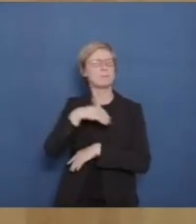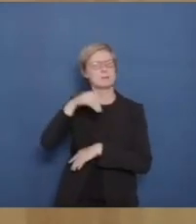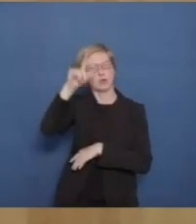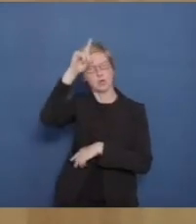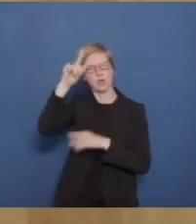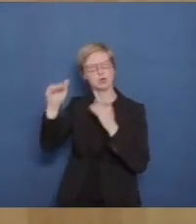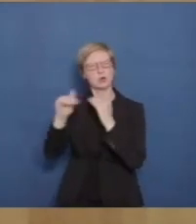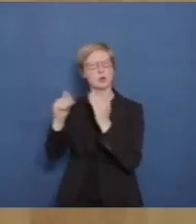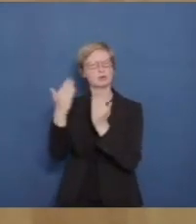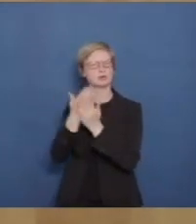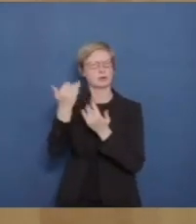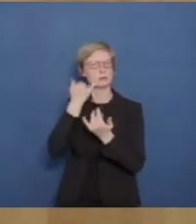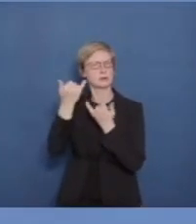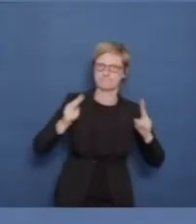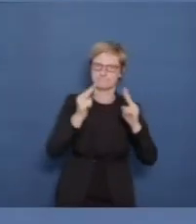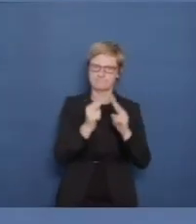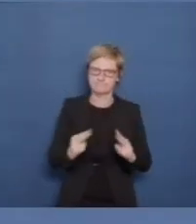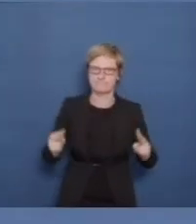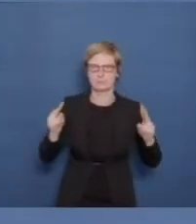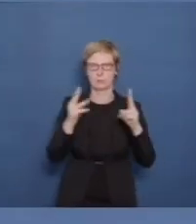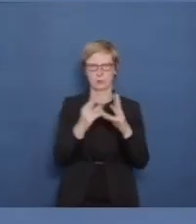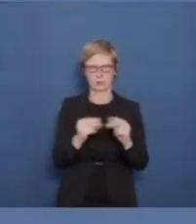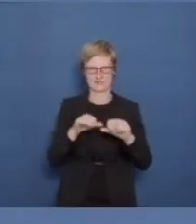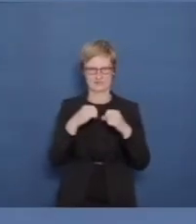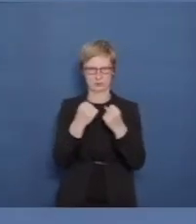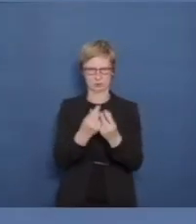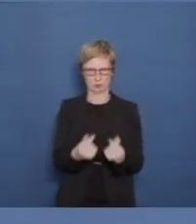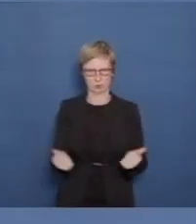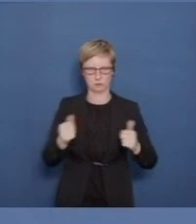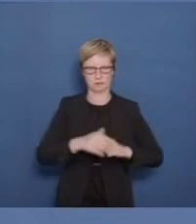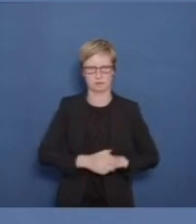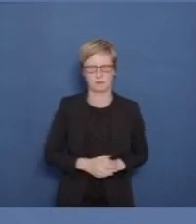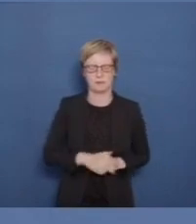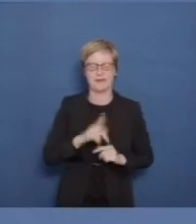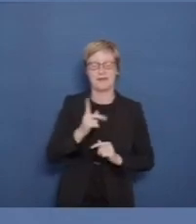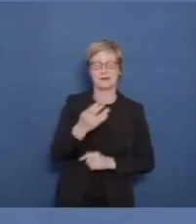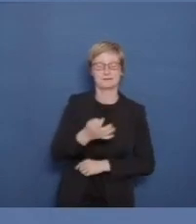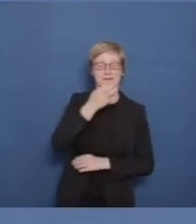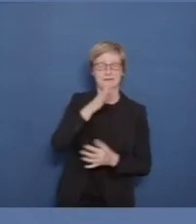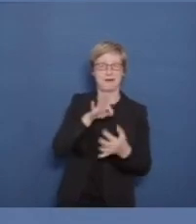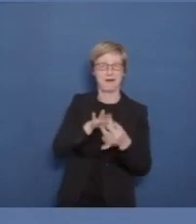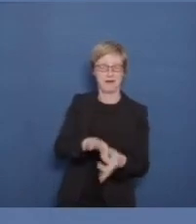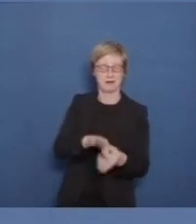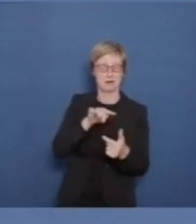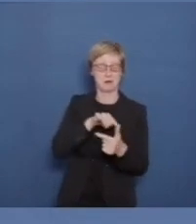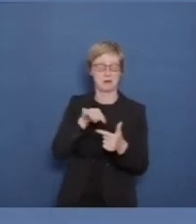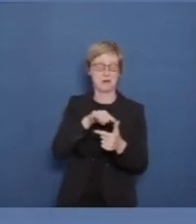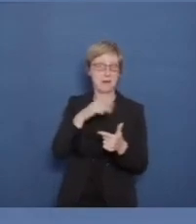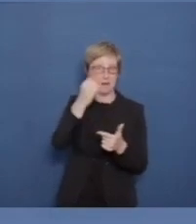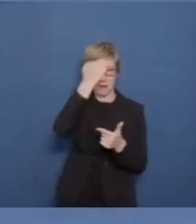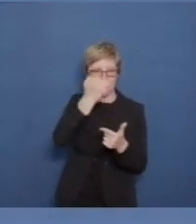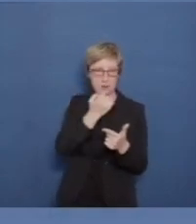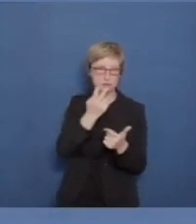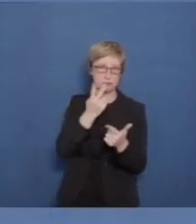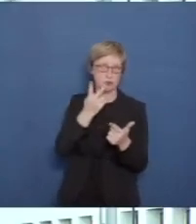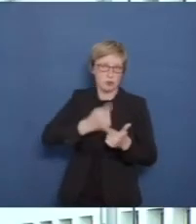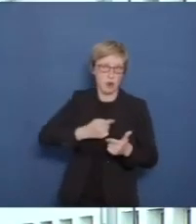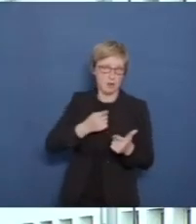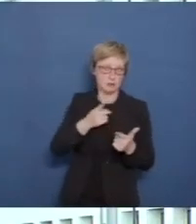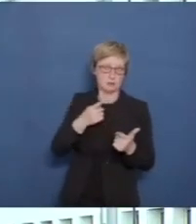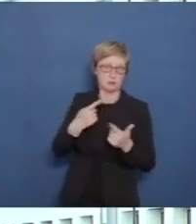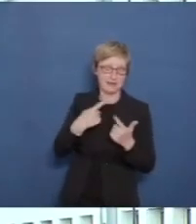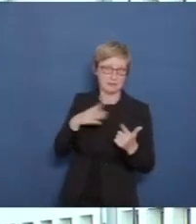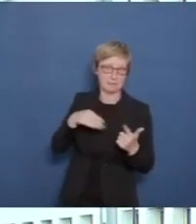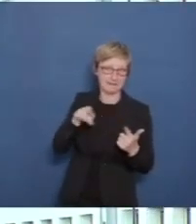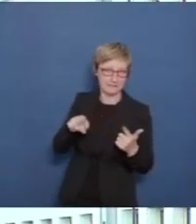Kollegen schon telefoniert hat. Was Ihre zweite Frage angeht oder Ihre erste Frage dazu, ob man mit Hamas sprechen sollte, muss man, glaube ich,